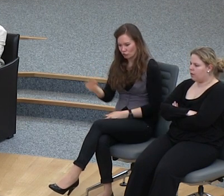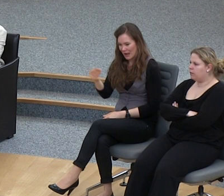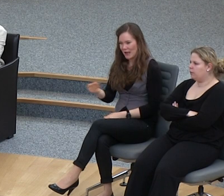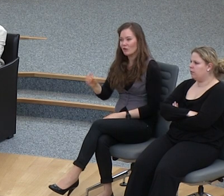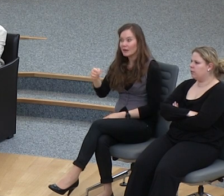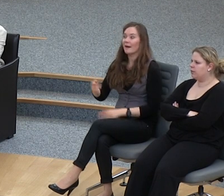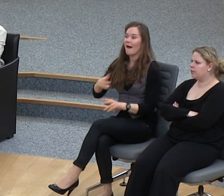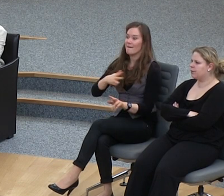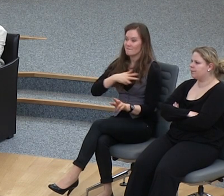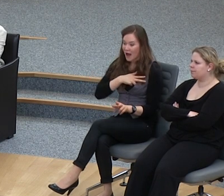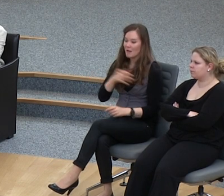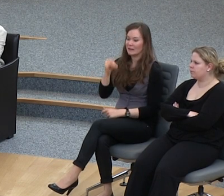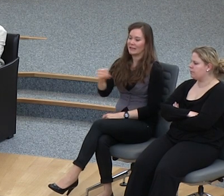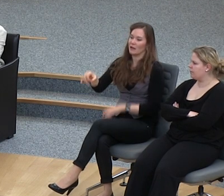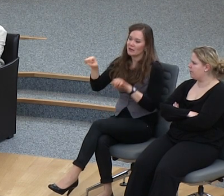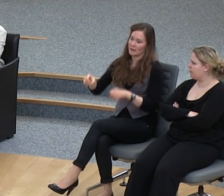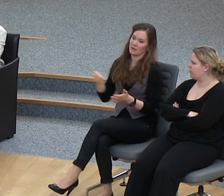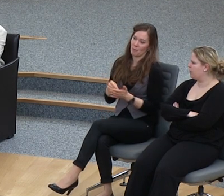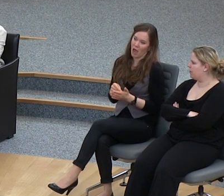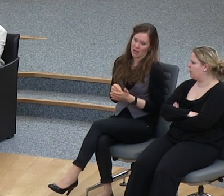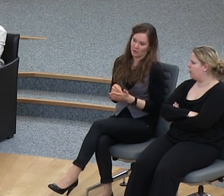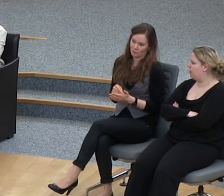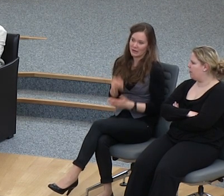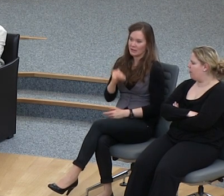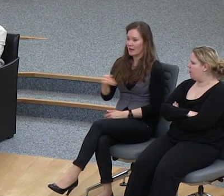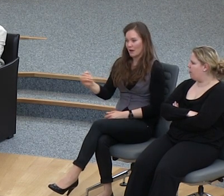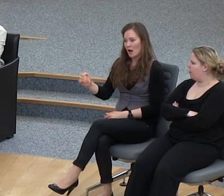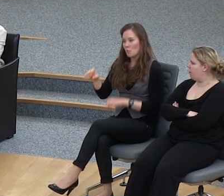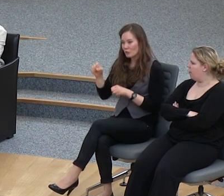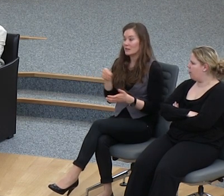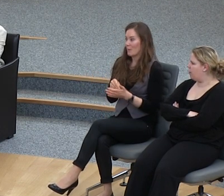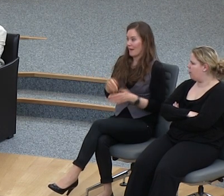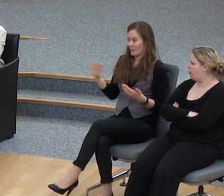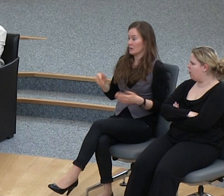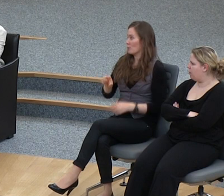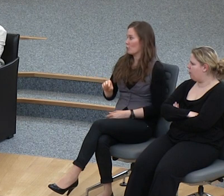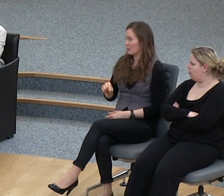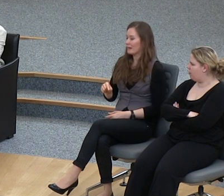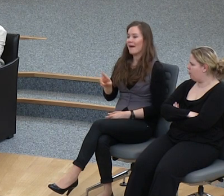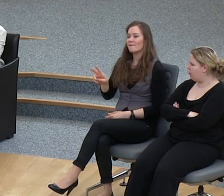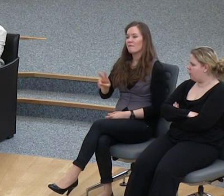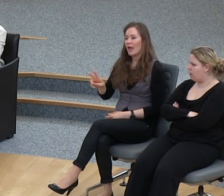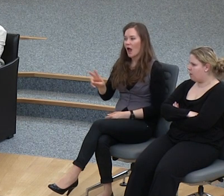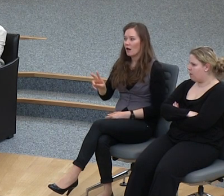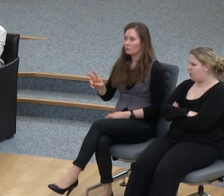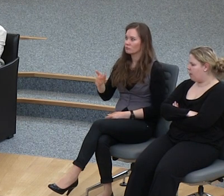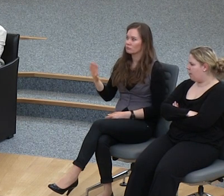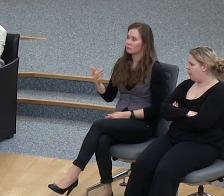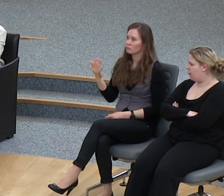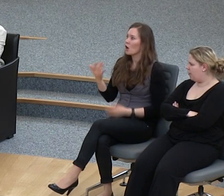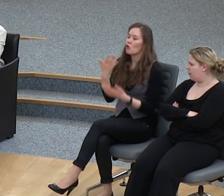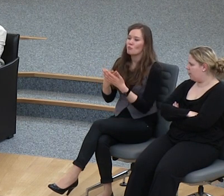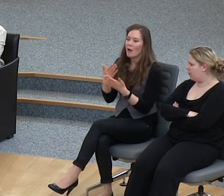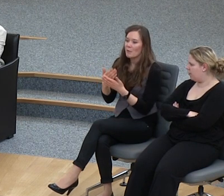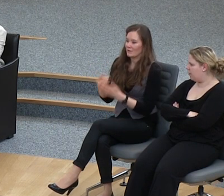dass wirklich jeder teilhaben kann. Und wirklich jeder teilhaben heißt für mich auch, dass der Mensch auch teilhaben kann, der